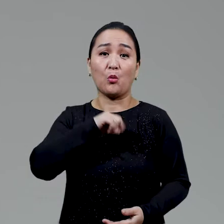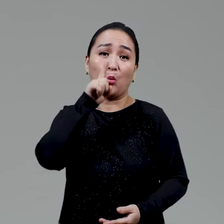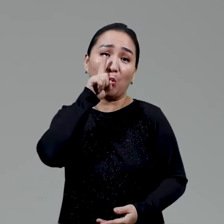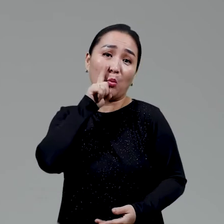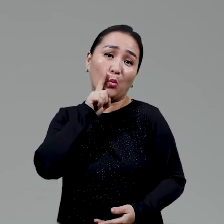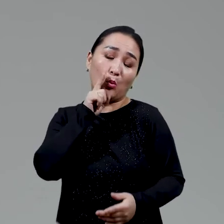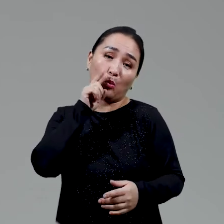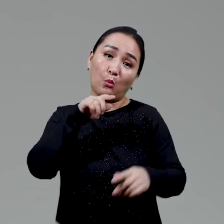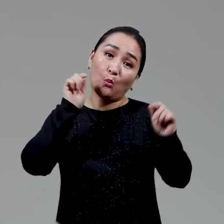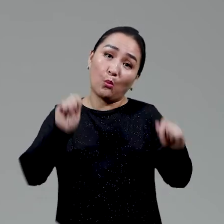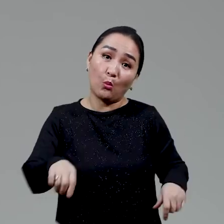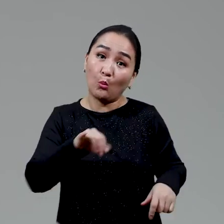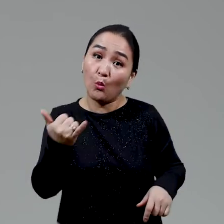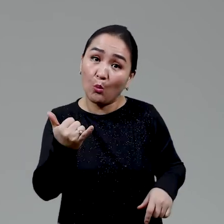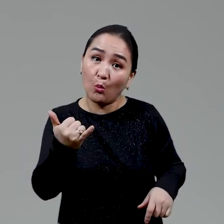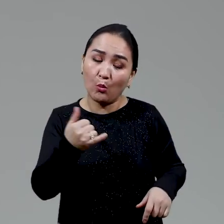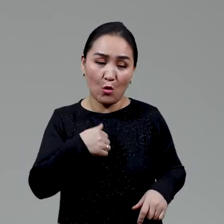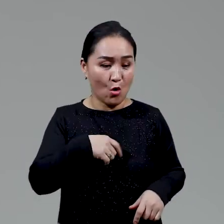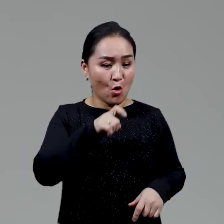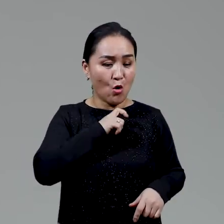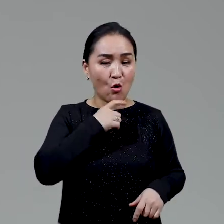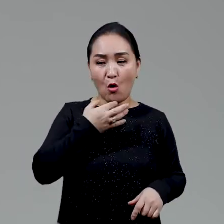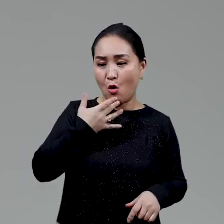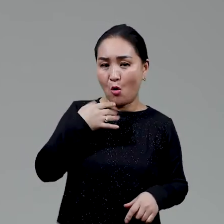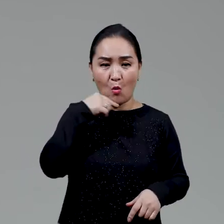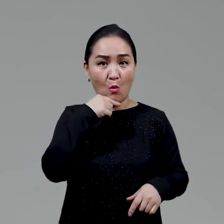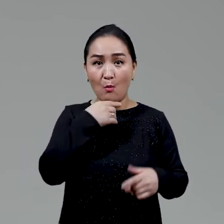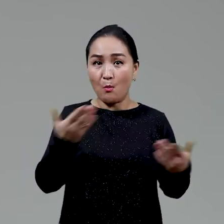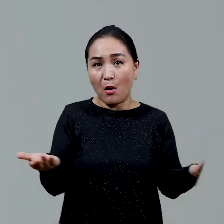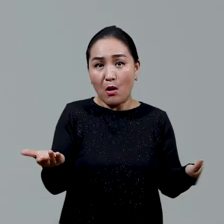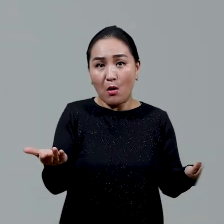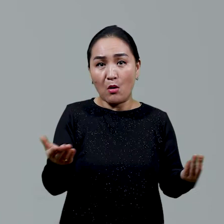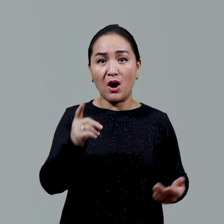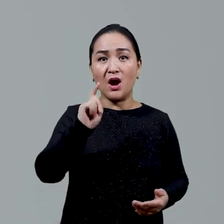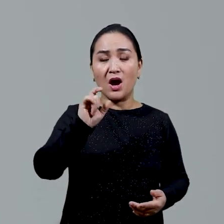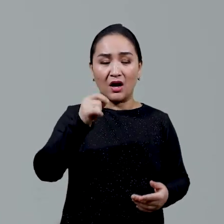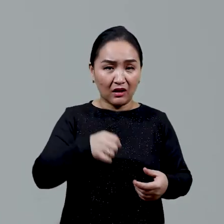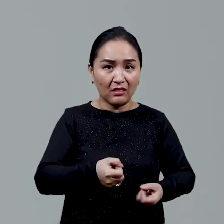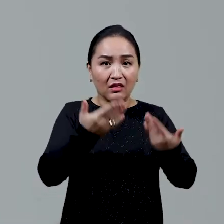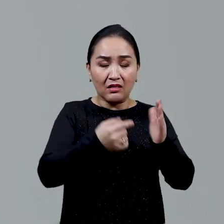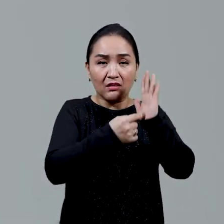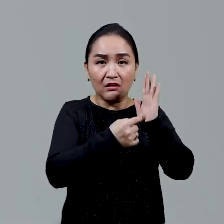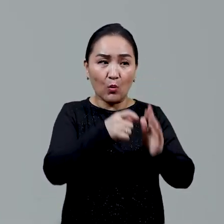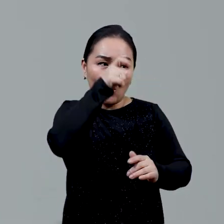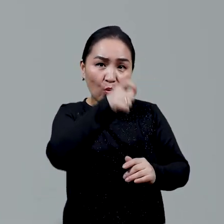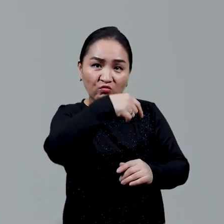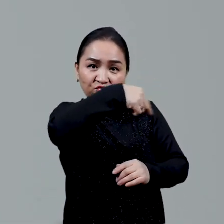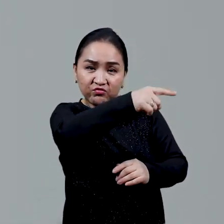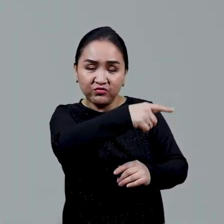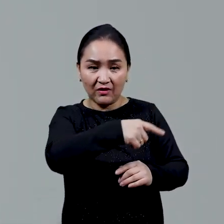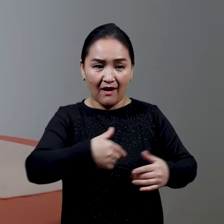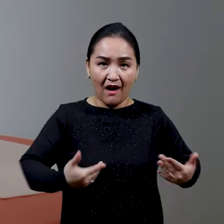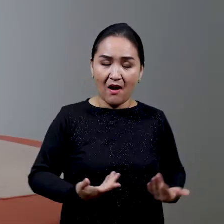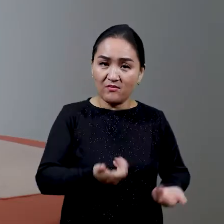дуртаатай хийсэн юм биш үү? Ядахны хөгшсөн улаасын шинжч алга байна. Хэрэг үүсгэж байгаа хүний чинь амьдралыг